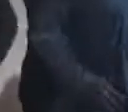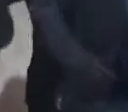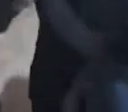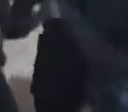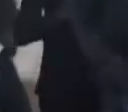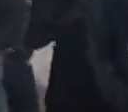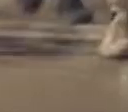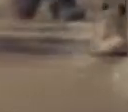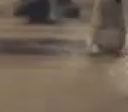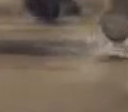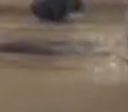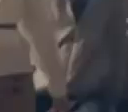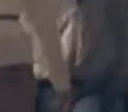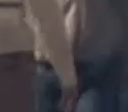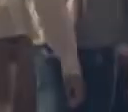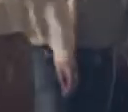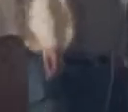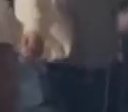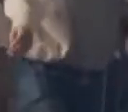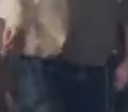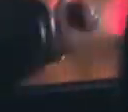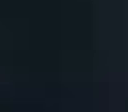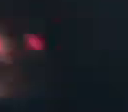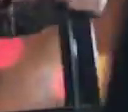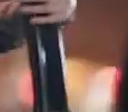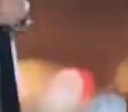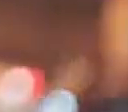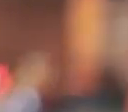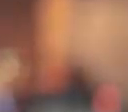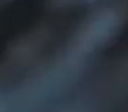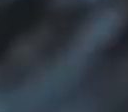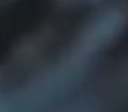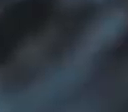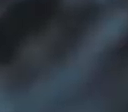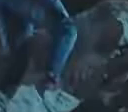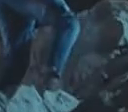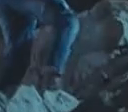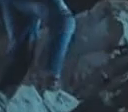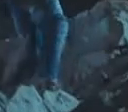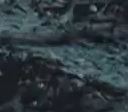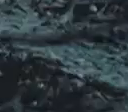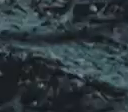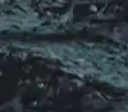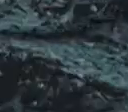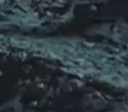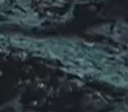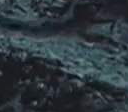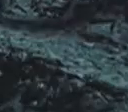هم دول نور مصر، اللي وجودهم مع بعض هو مصدر قوتهم. قوتهم في الرابط ما